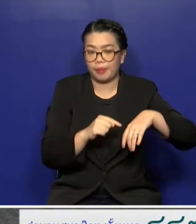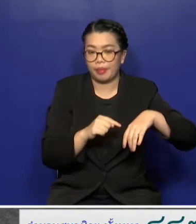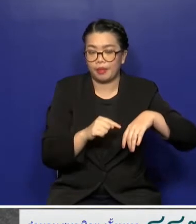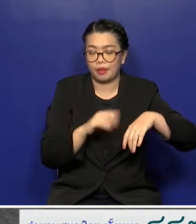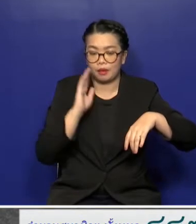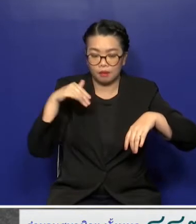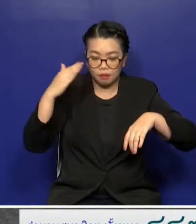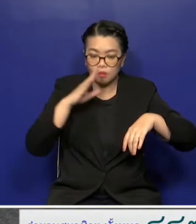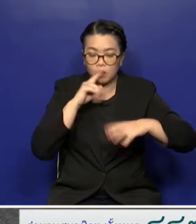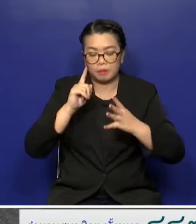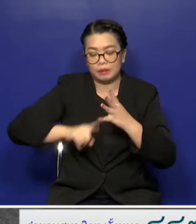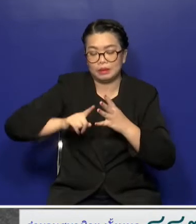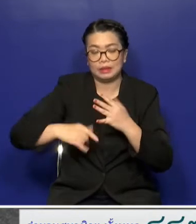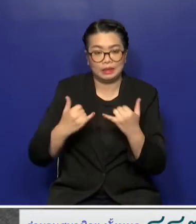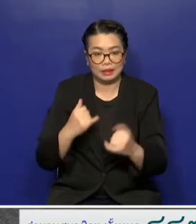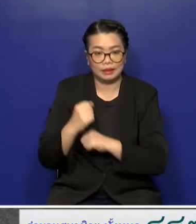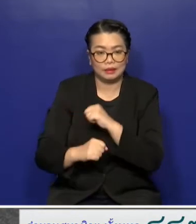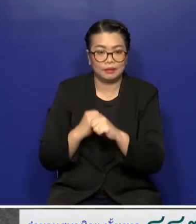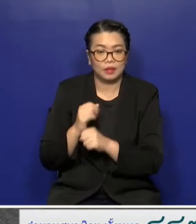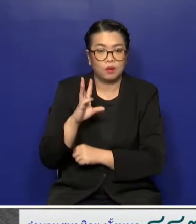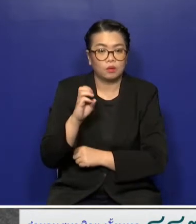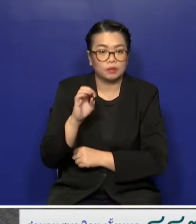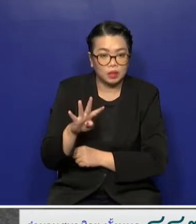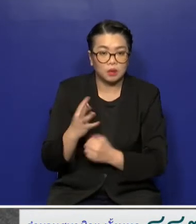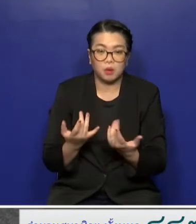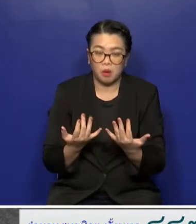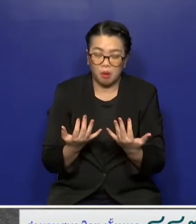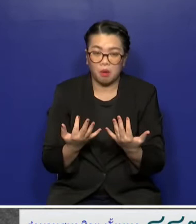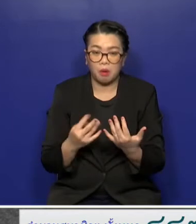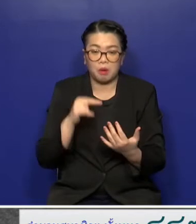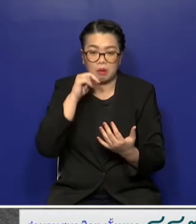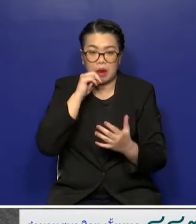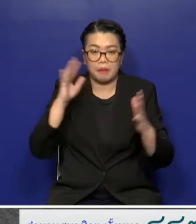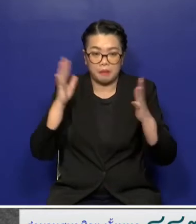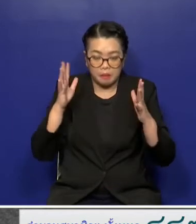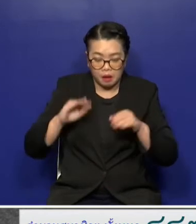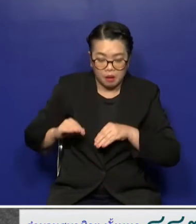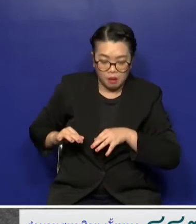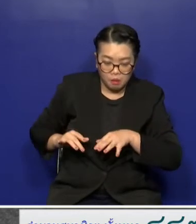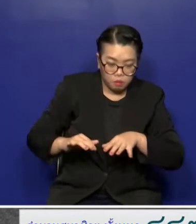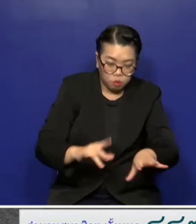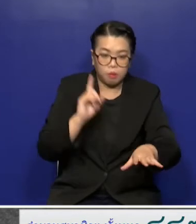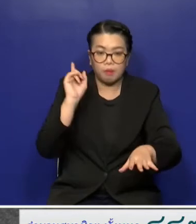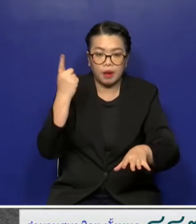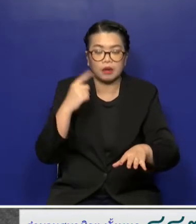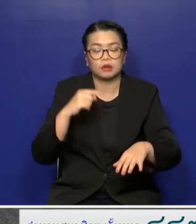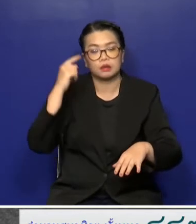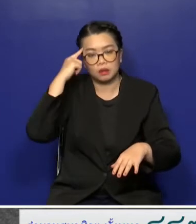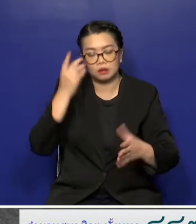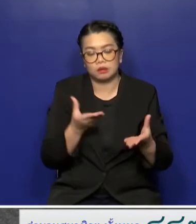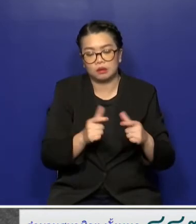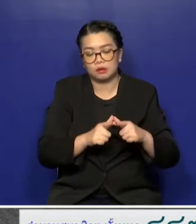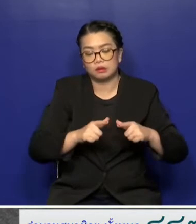หากปลายปีนี้ปี 2,264 มีน้ำจำนนมหาศาสซ้ำเขามาอกเชื่อวจะต้อง